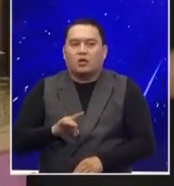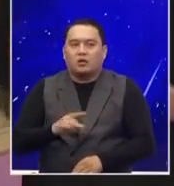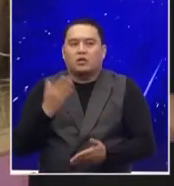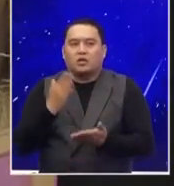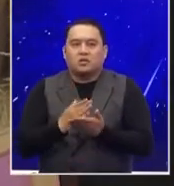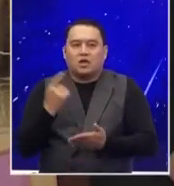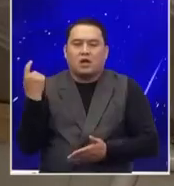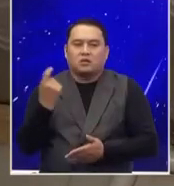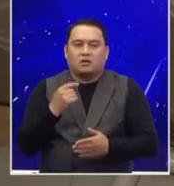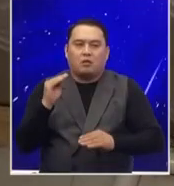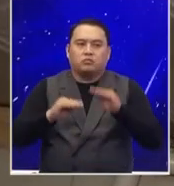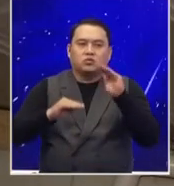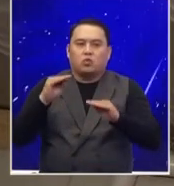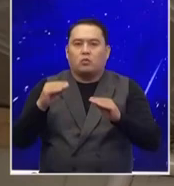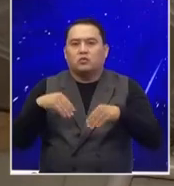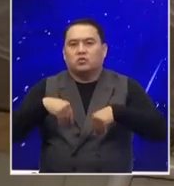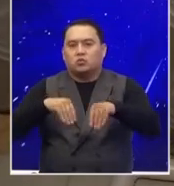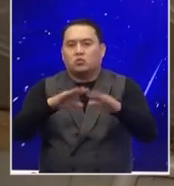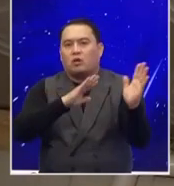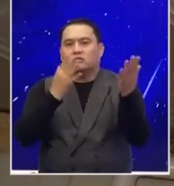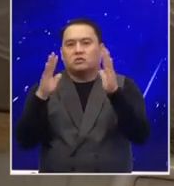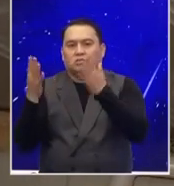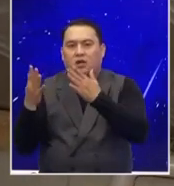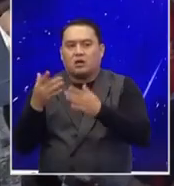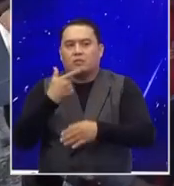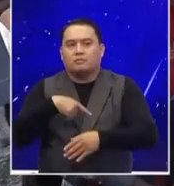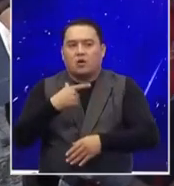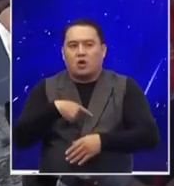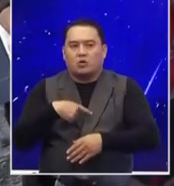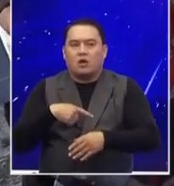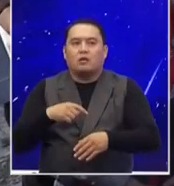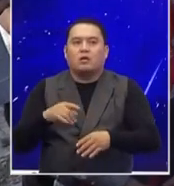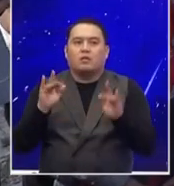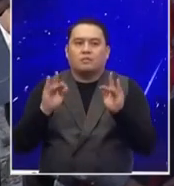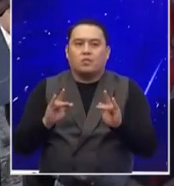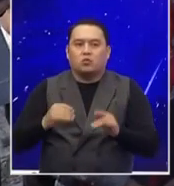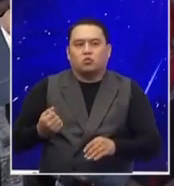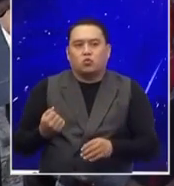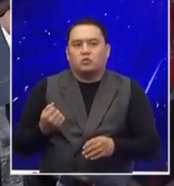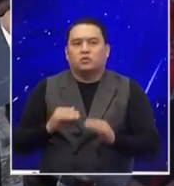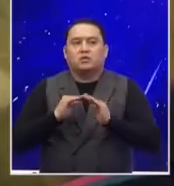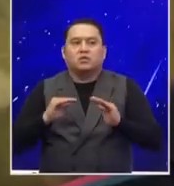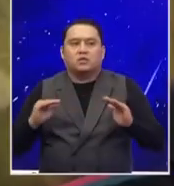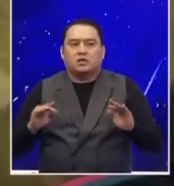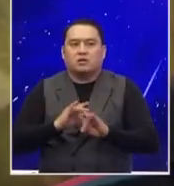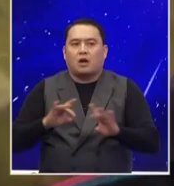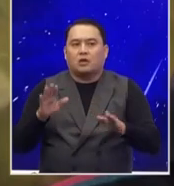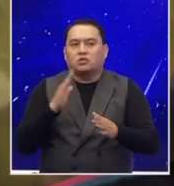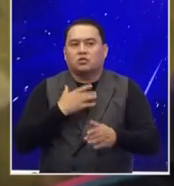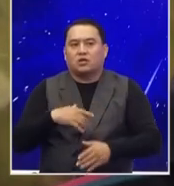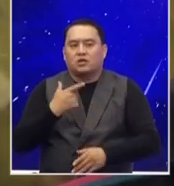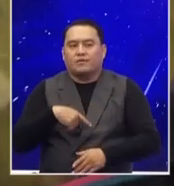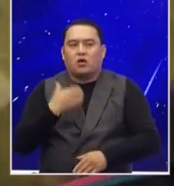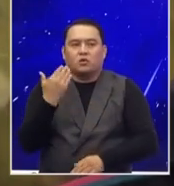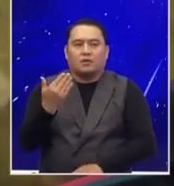Есть хозяйственные постройки, собственный огород и сад. Дело осталось за малым. Меблировать дом и подружиться с соседскими детьми. Делится радостью чада